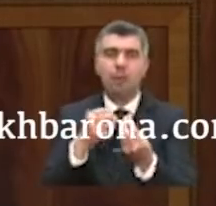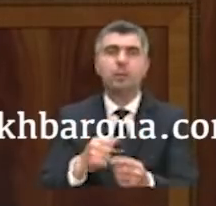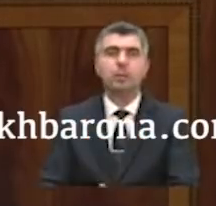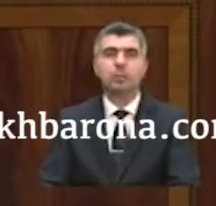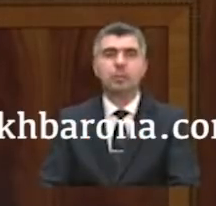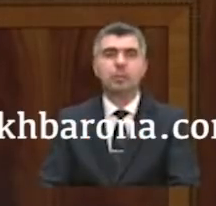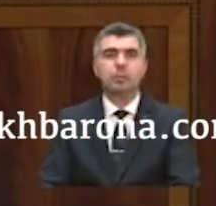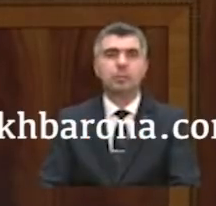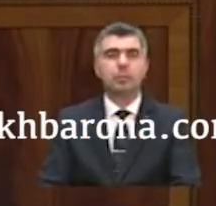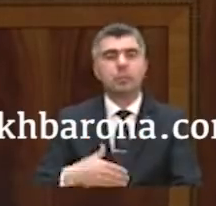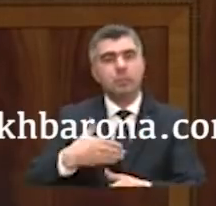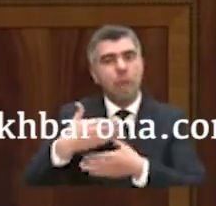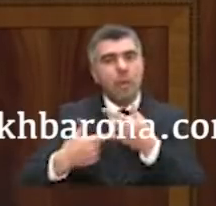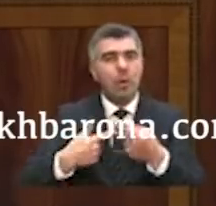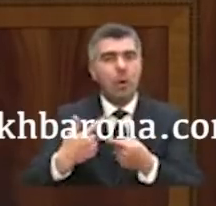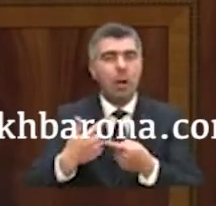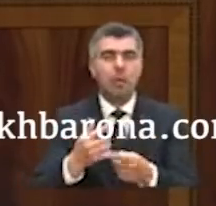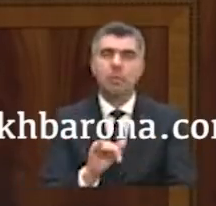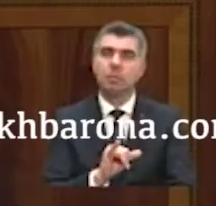اما حاجه اخرى